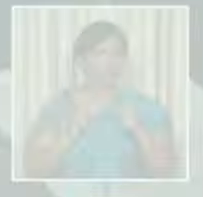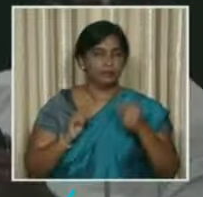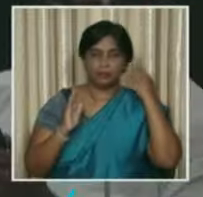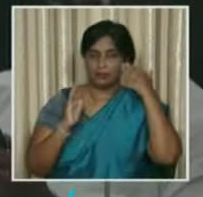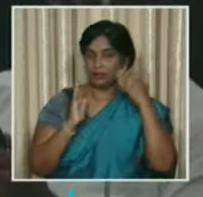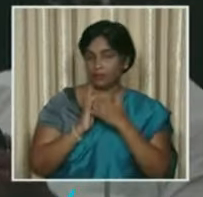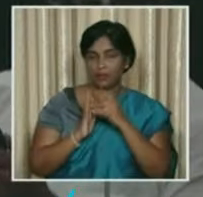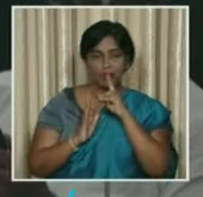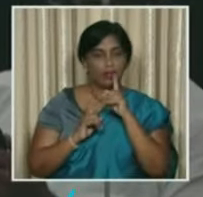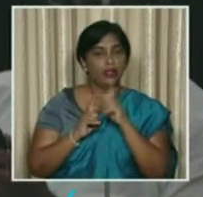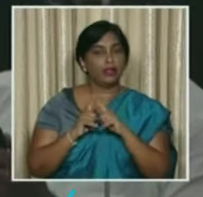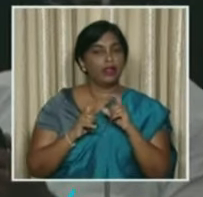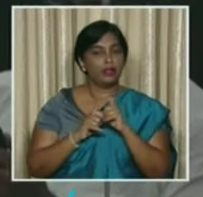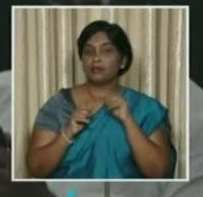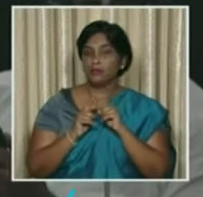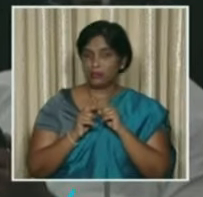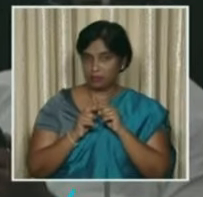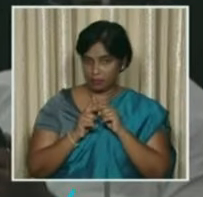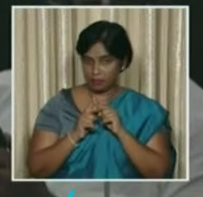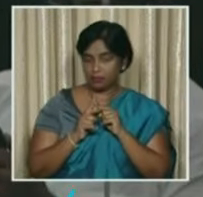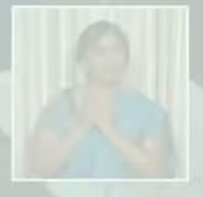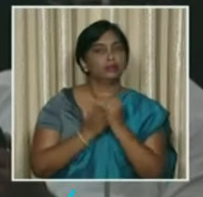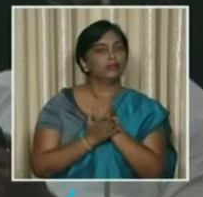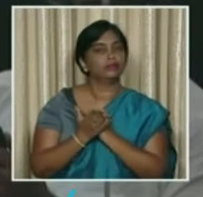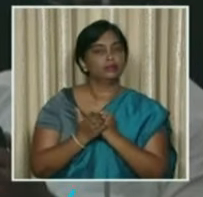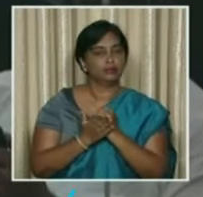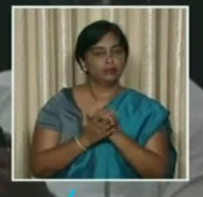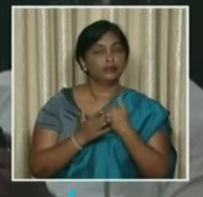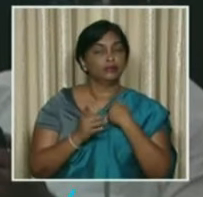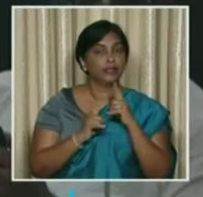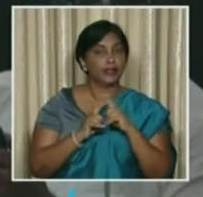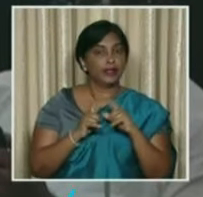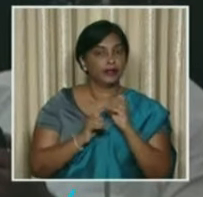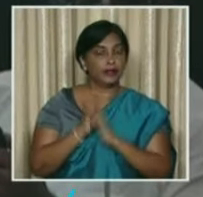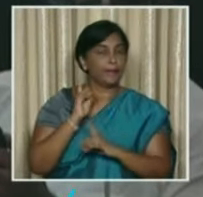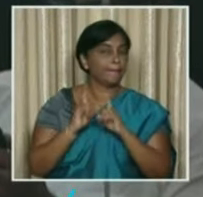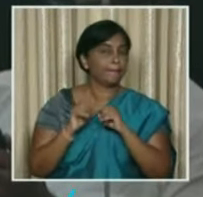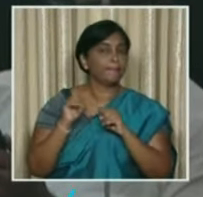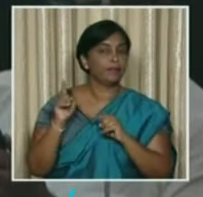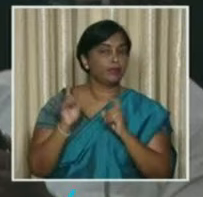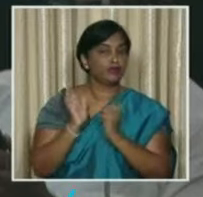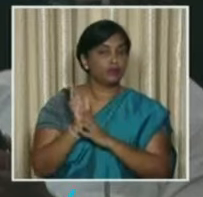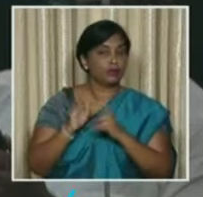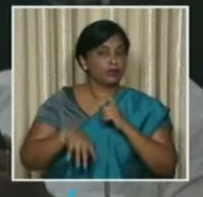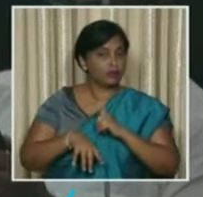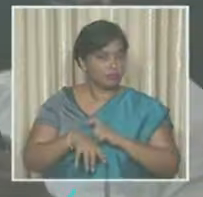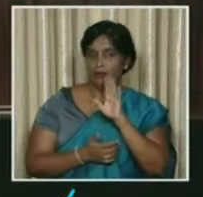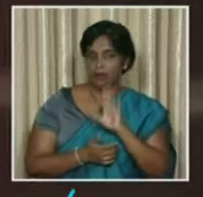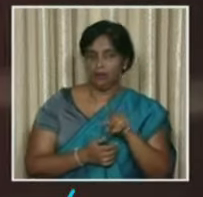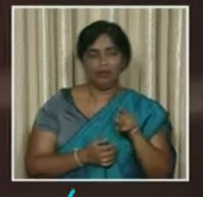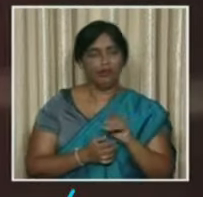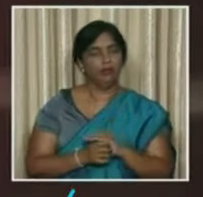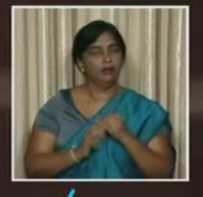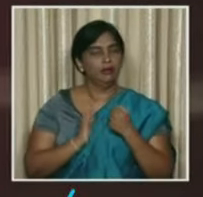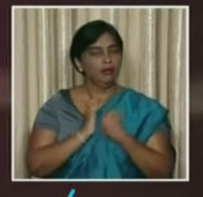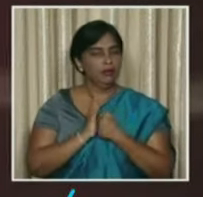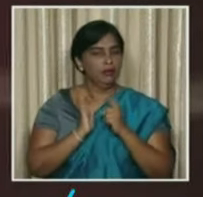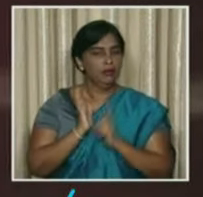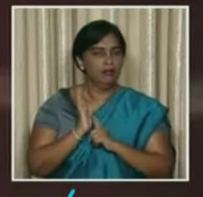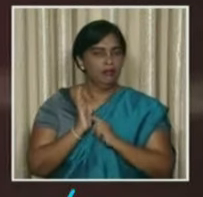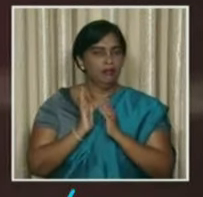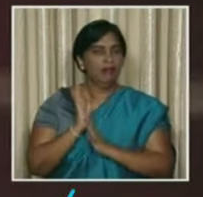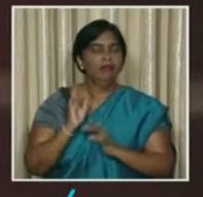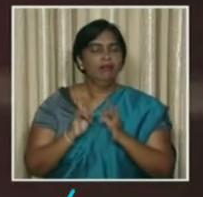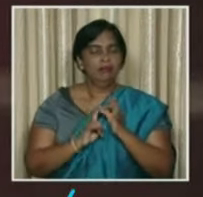කළාද? අධ්‍යාපන ක්ෂේත්‍රය සම්බන්ධ කරුණු සියල්ලටම මම අධ්‍යාපන අමාත්‍යාංශ කමිටු අවස්ථාවේදී පිළිතුරු දෙන්නම්. අර ලක්ෂ්මන් කිරියල්ල